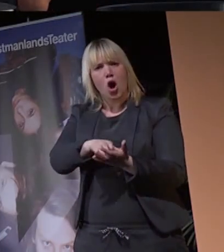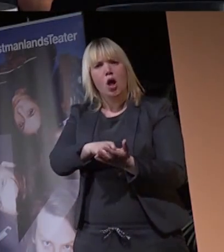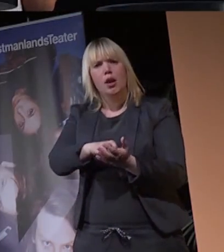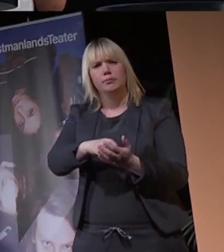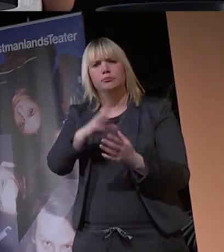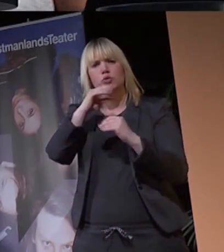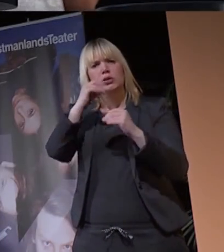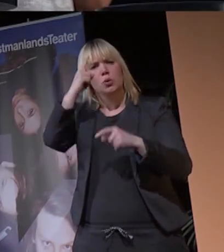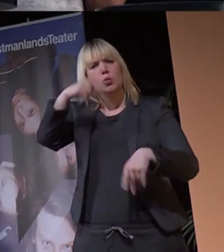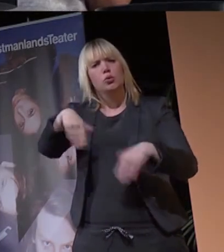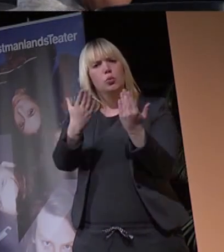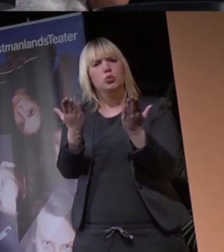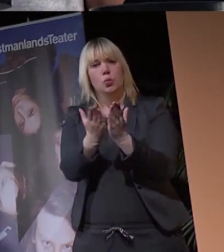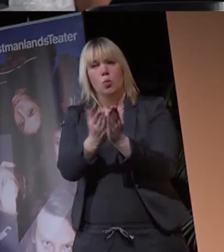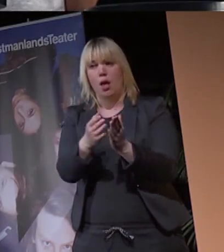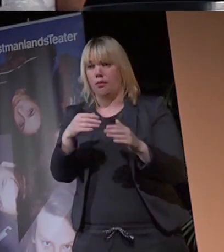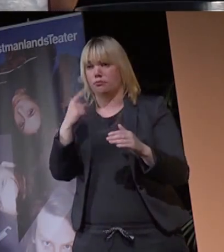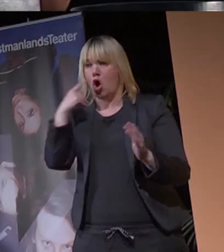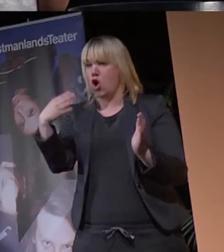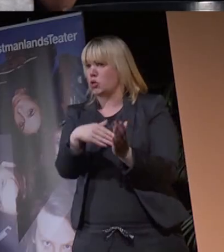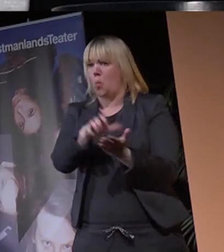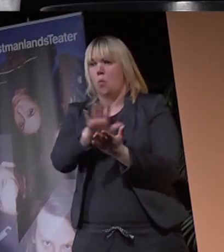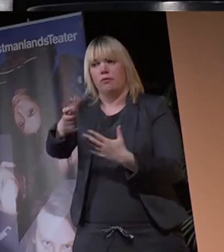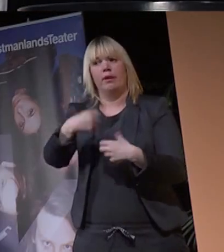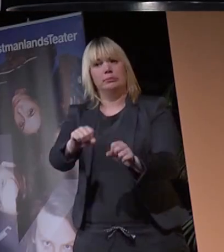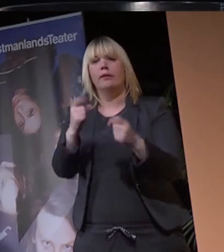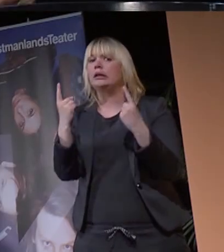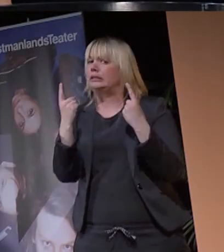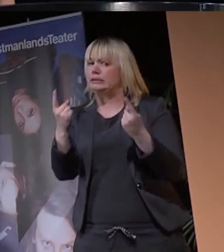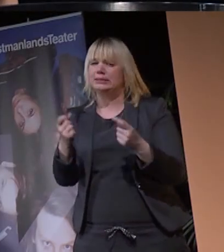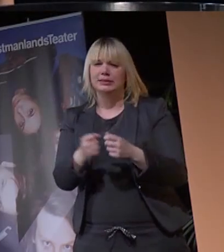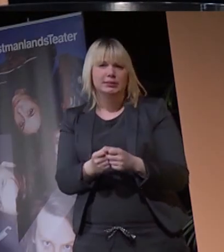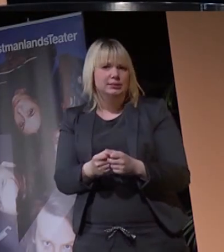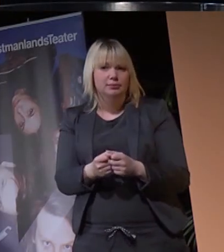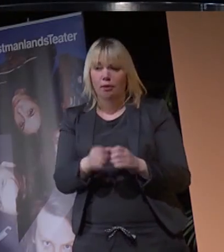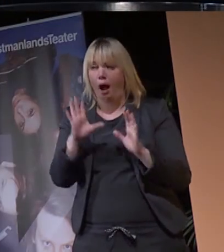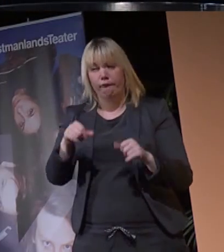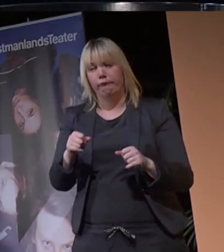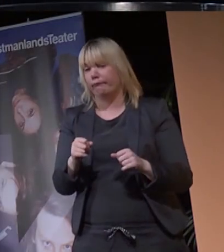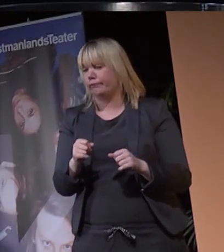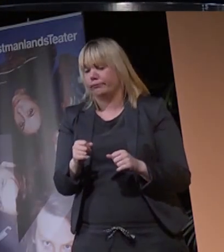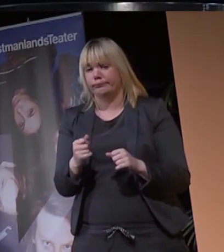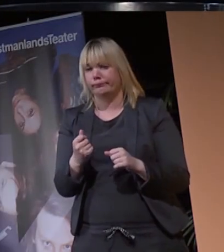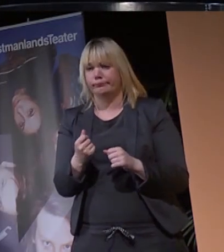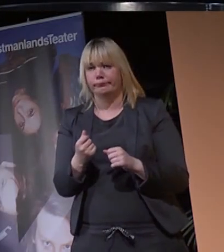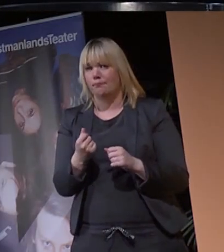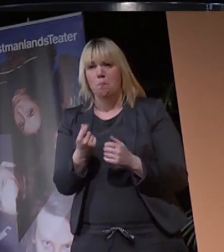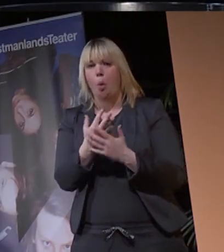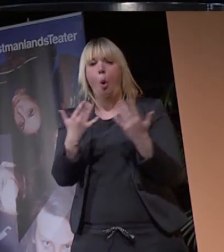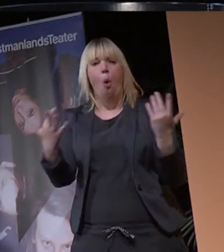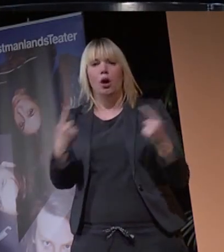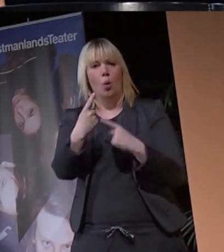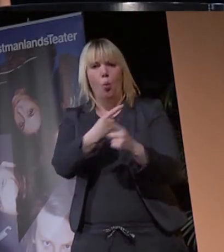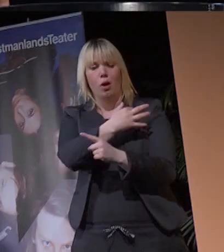är ju en kommunal verksamhet som är fantastisk och som har pågått, ni vet, många årtionden. Ja, är du en produkt av den? Jag